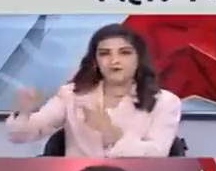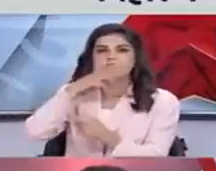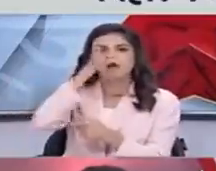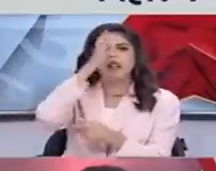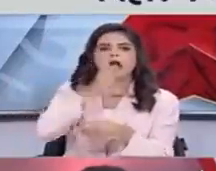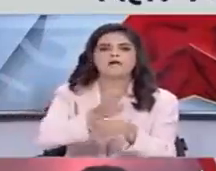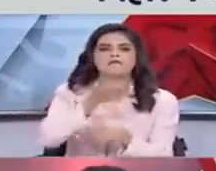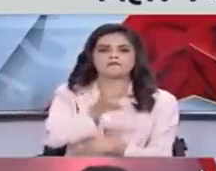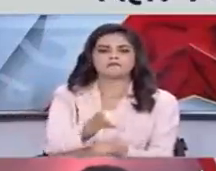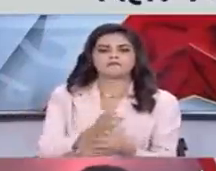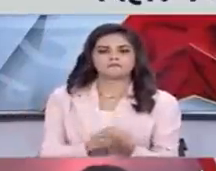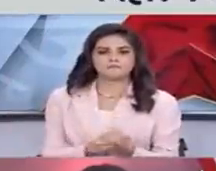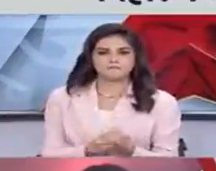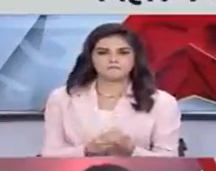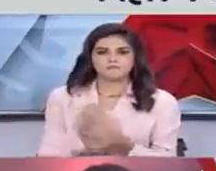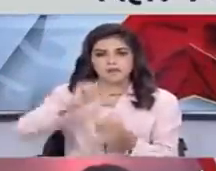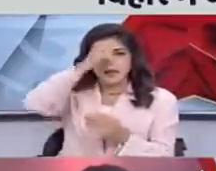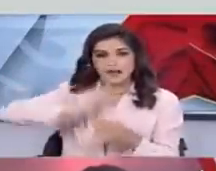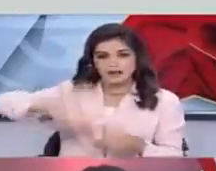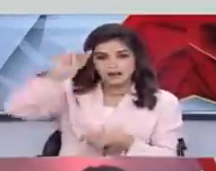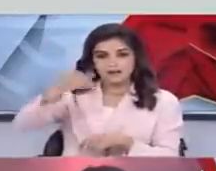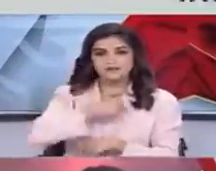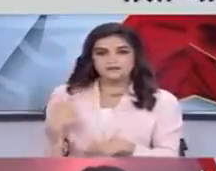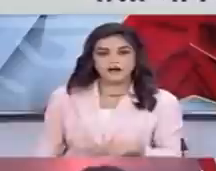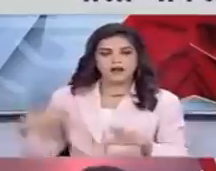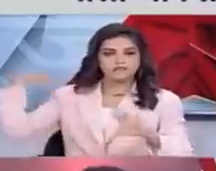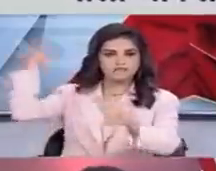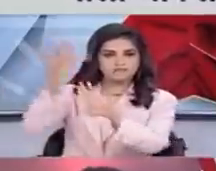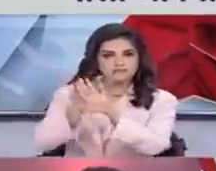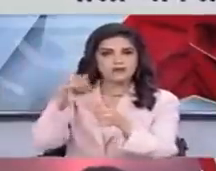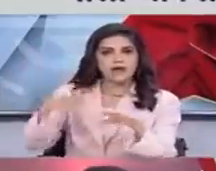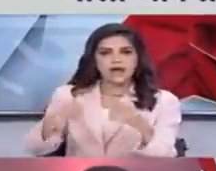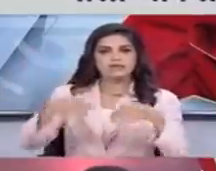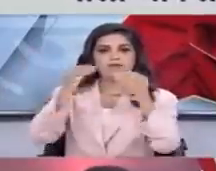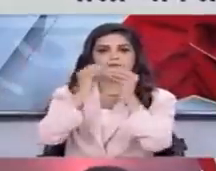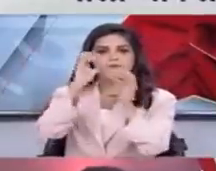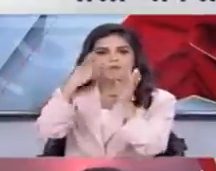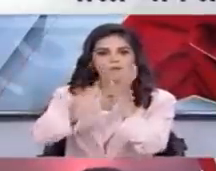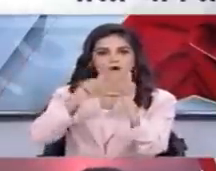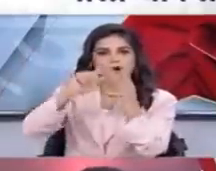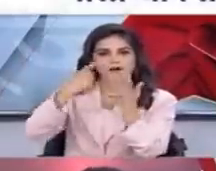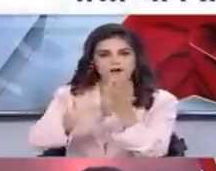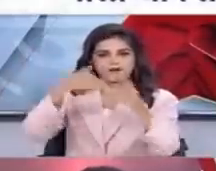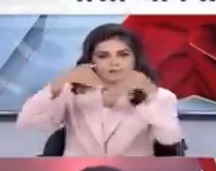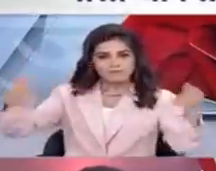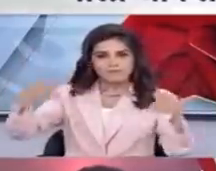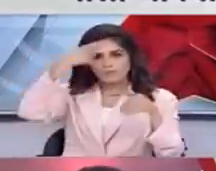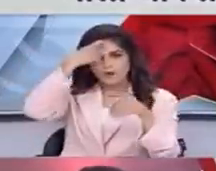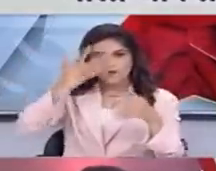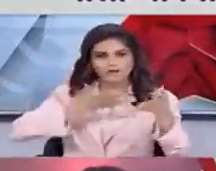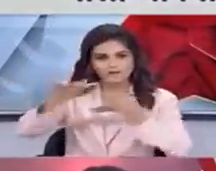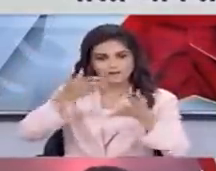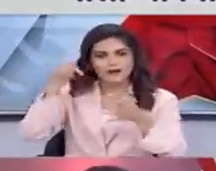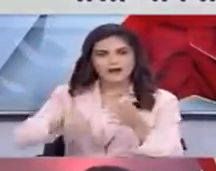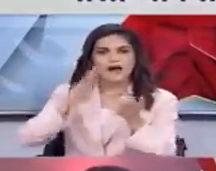है कि भारत चीन के बीच लंबे समय से सीमा विवाद पर आज थलसेना अध्यक्ष